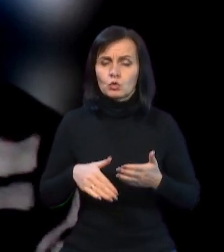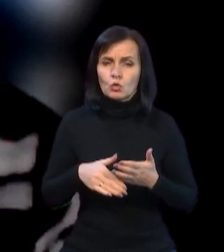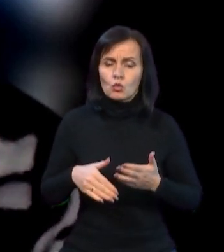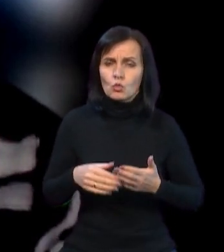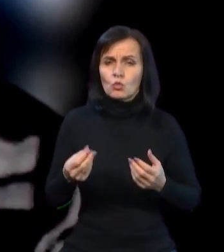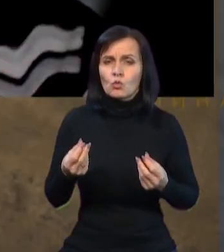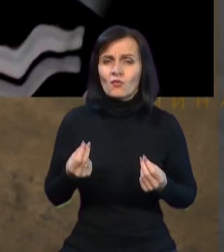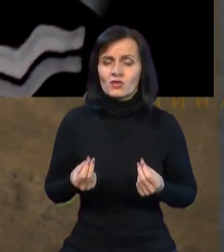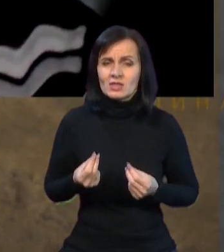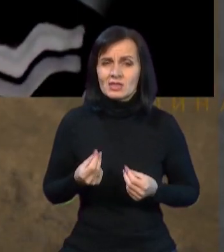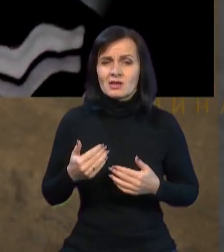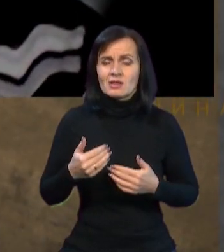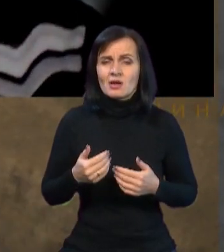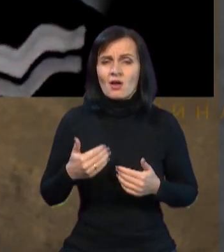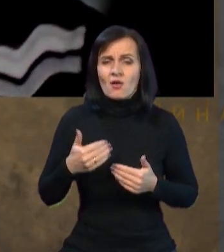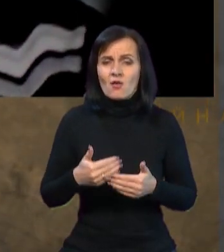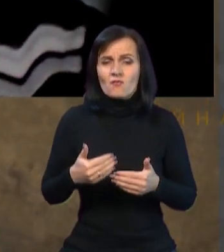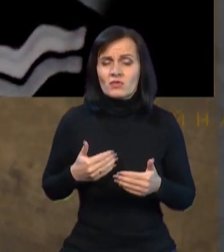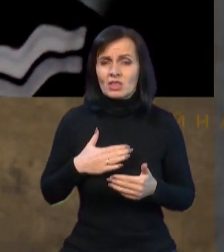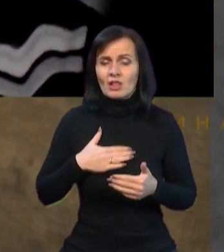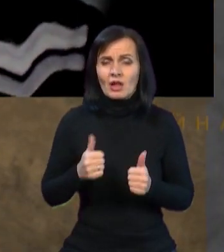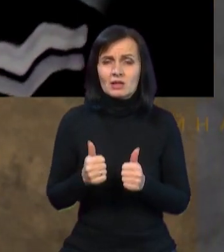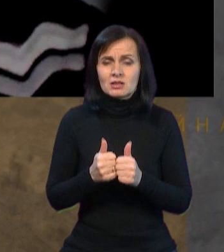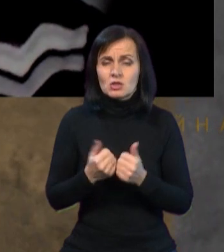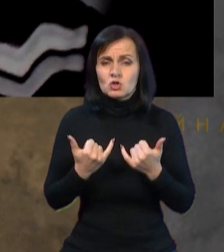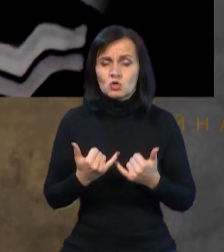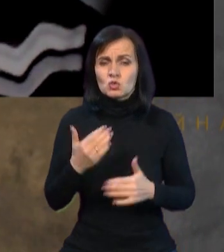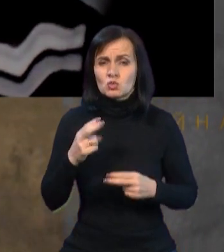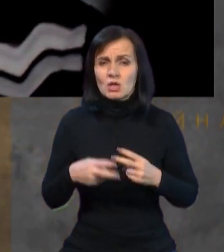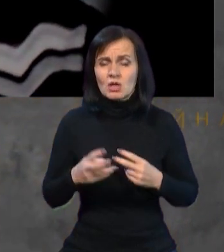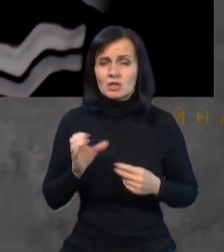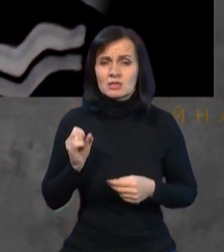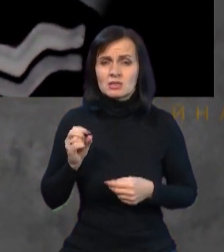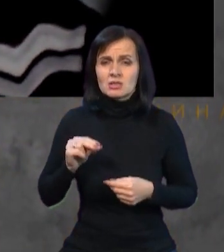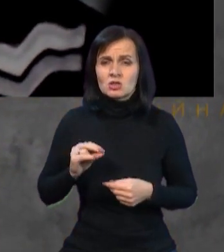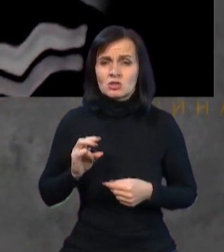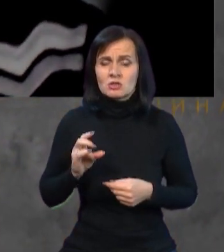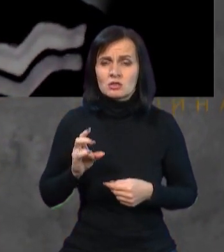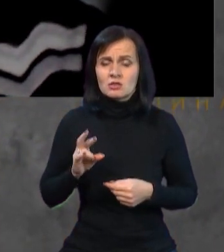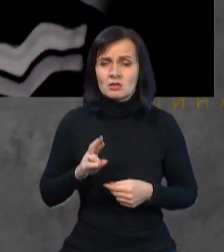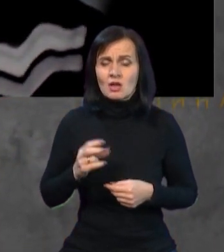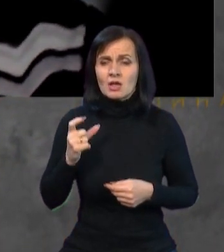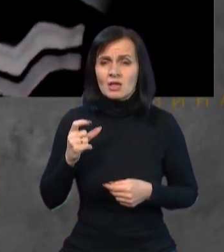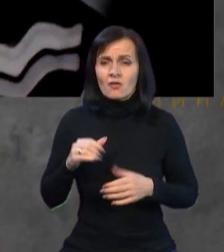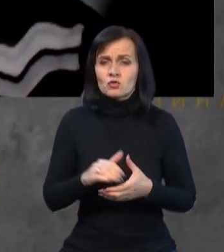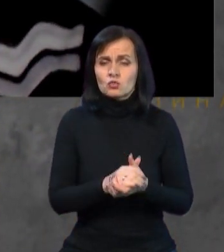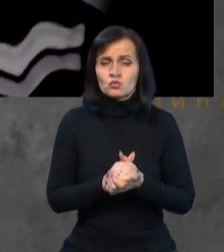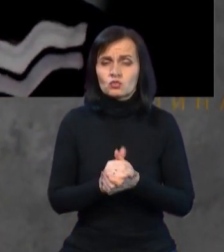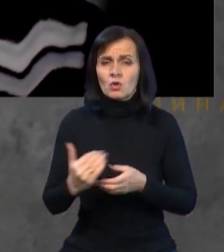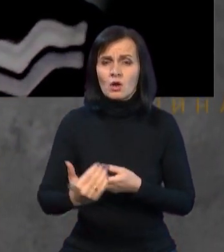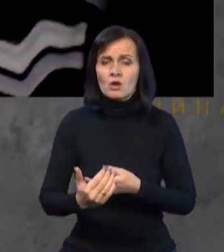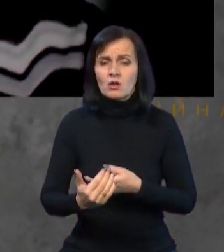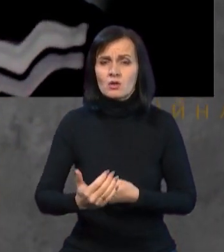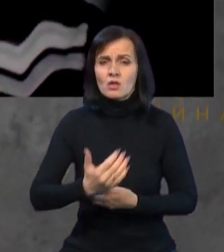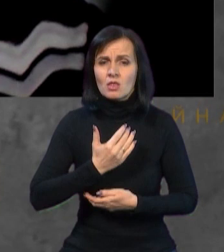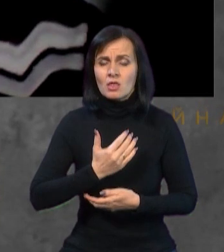На сьогоднішній день, ну на січень, на кінець січня, Євросоюз надіслав відповідно